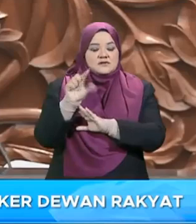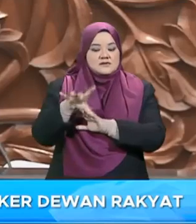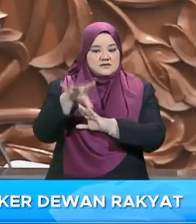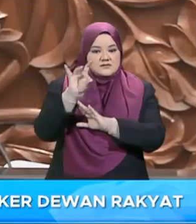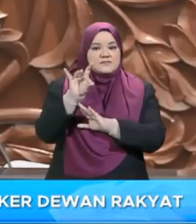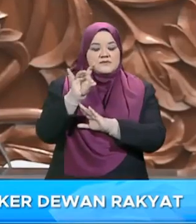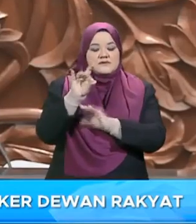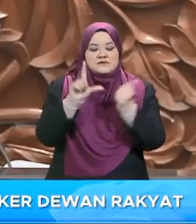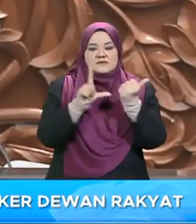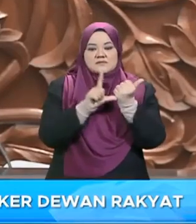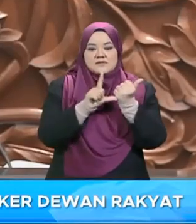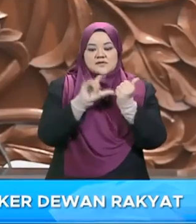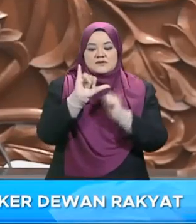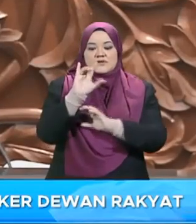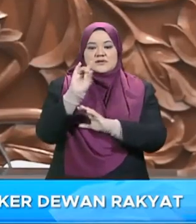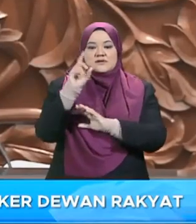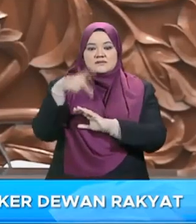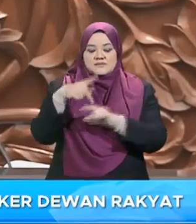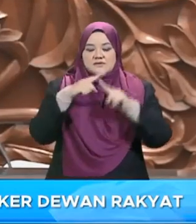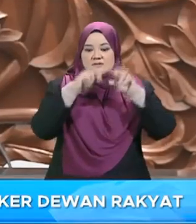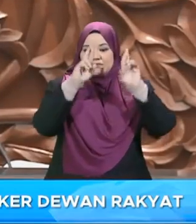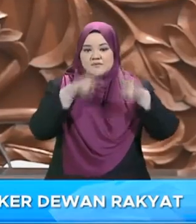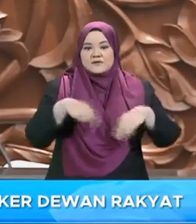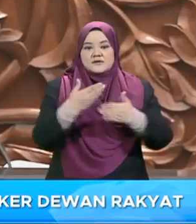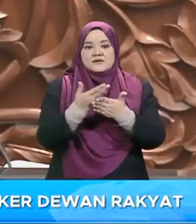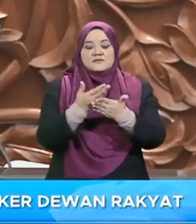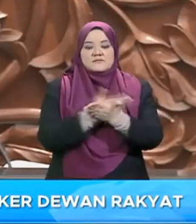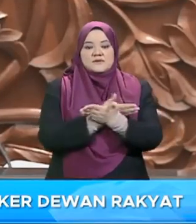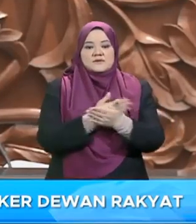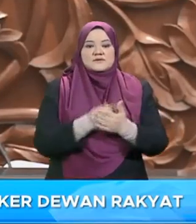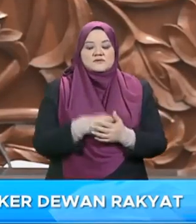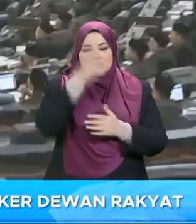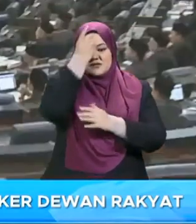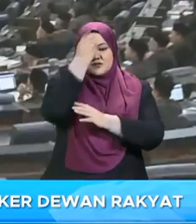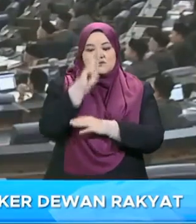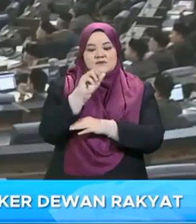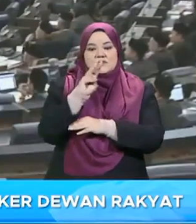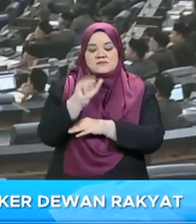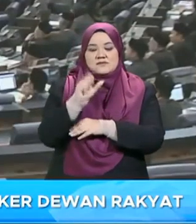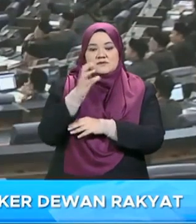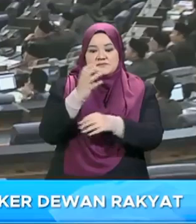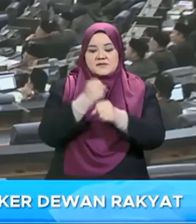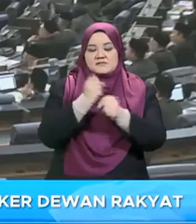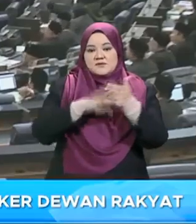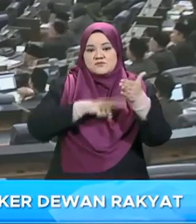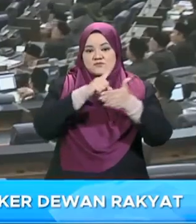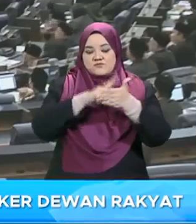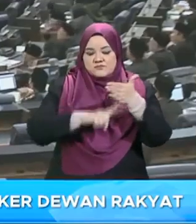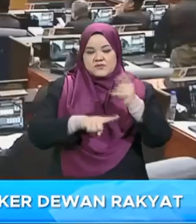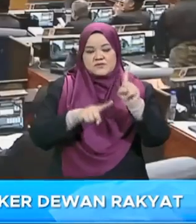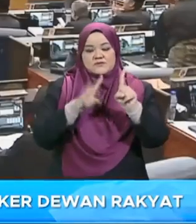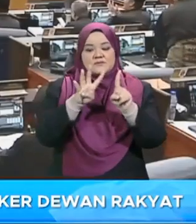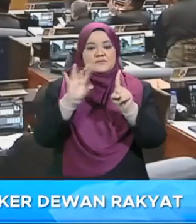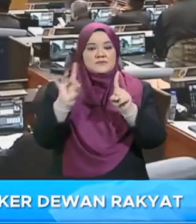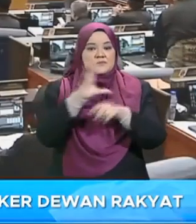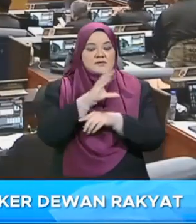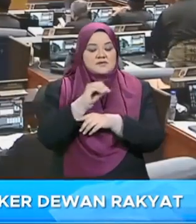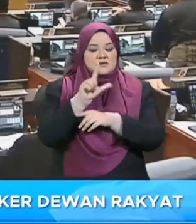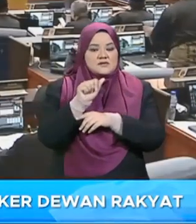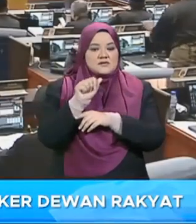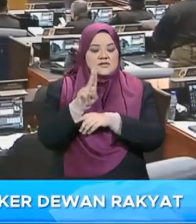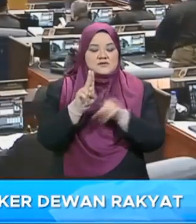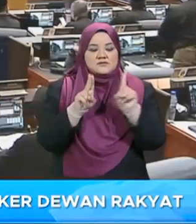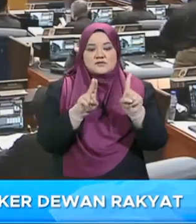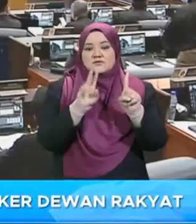sebagai timbalan yang di-pertua dewan rakyat yang baru daturam di mendapat undi sebanyak 10048 mereka